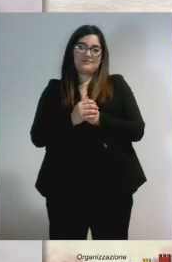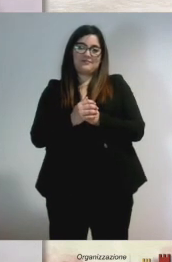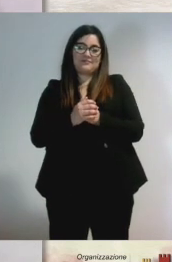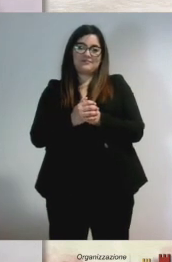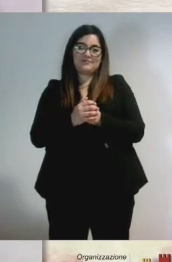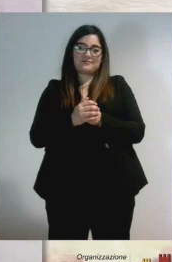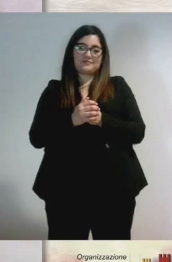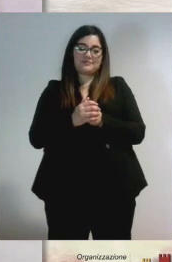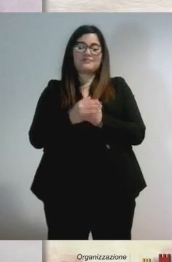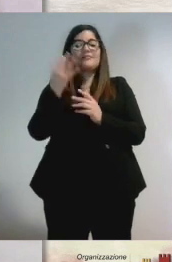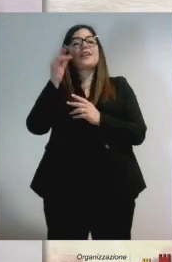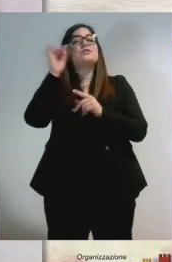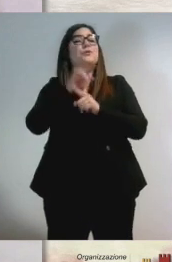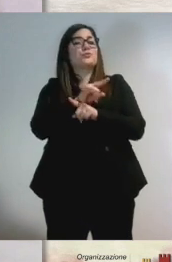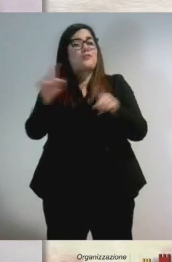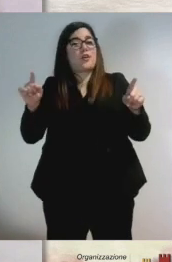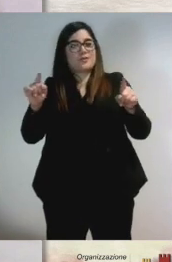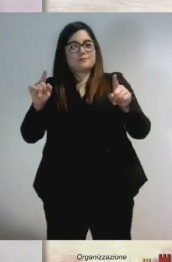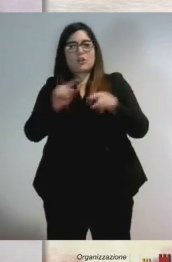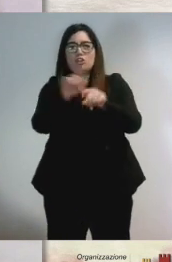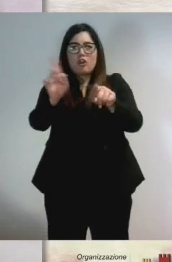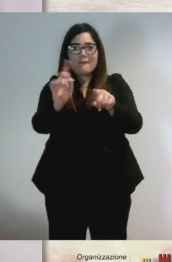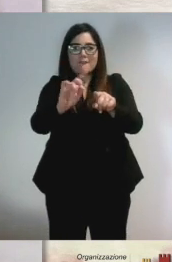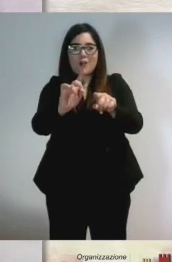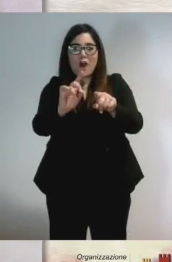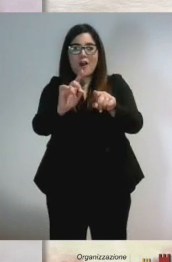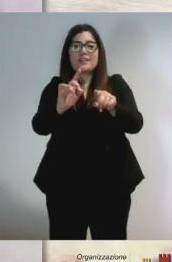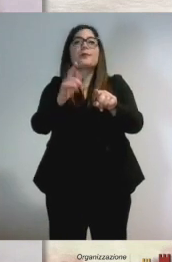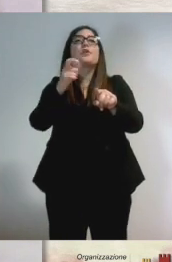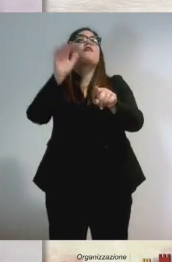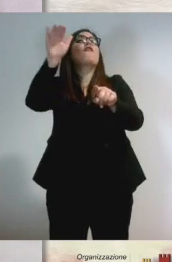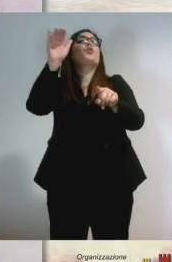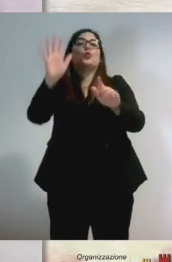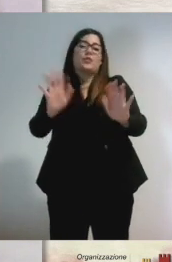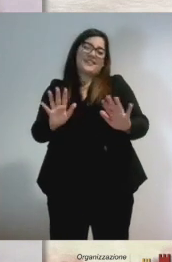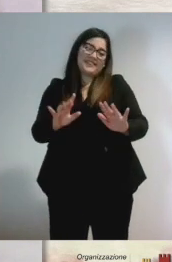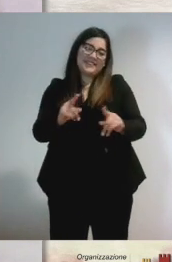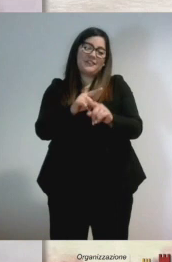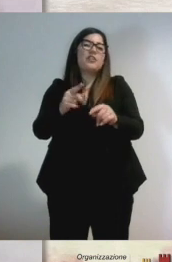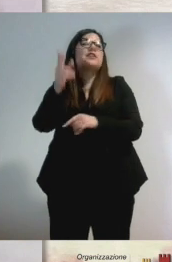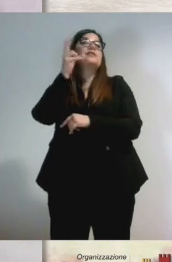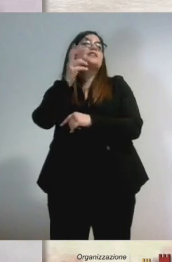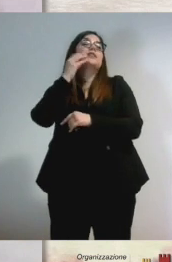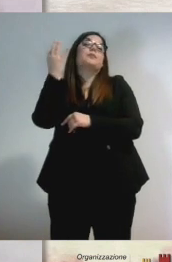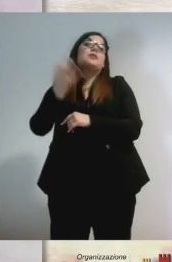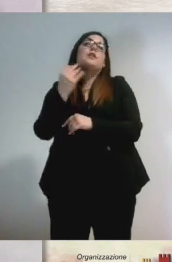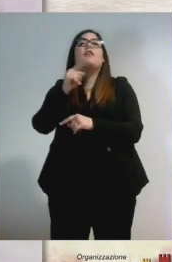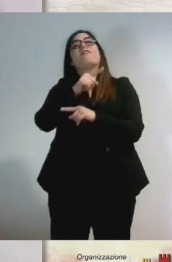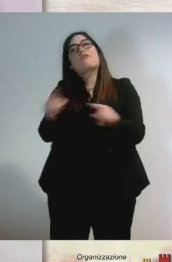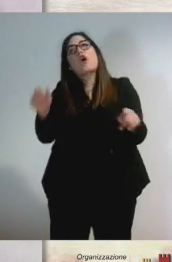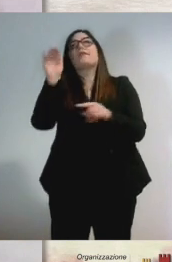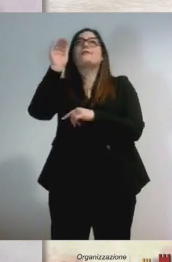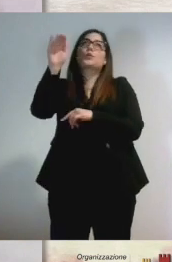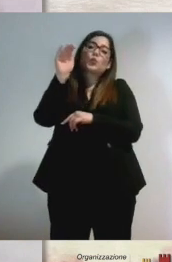voi non voi che siete il futuro perché Quante volte ve lo siete sentiti dire Voi siete il futuro no come se